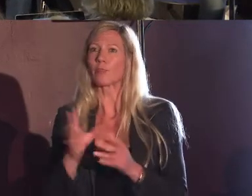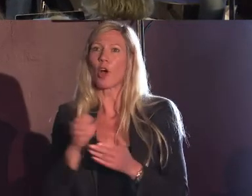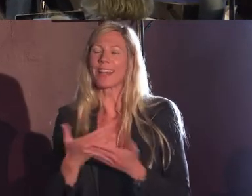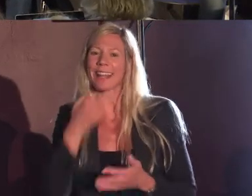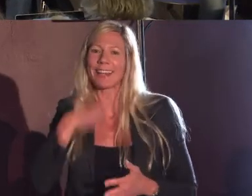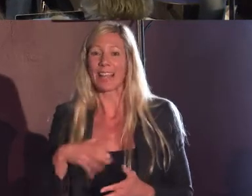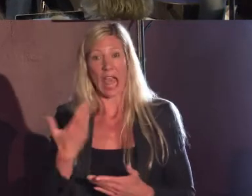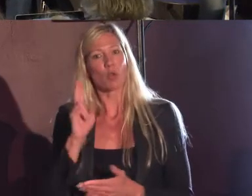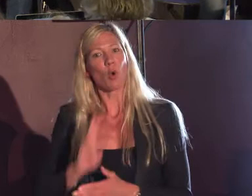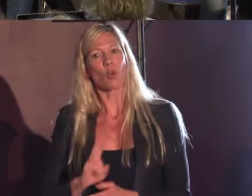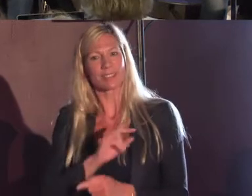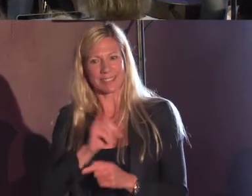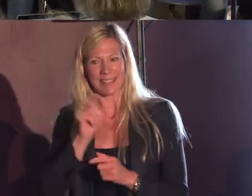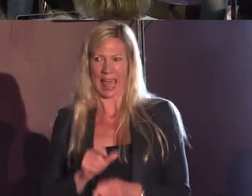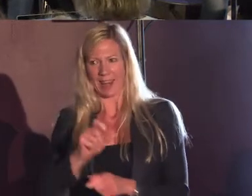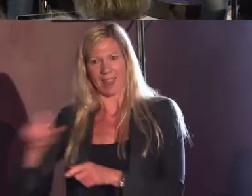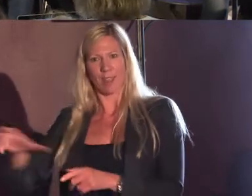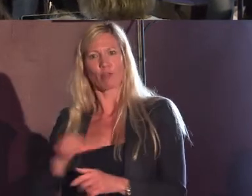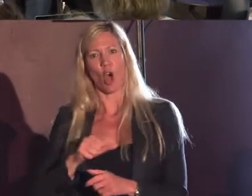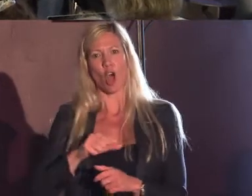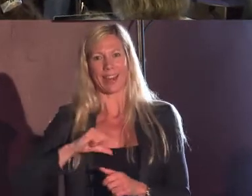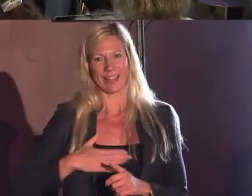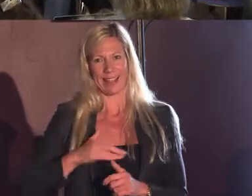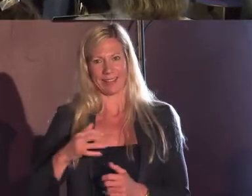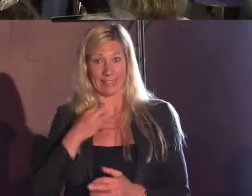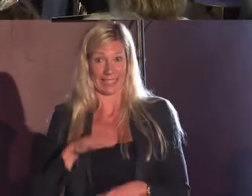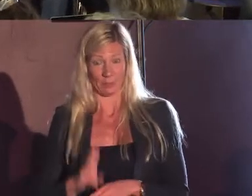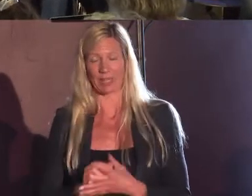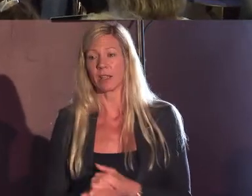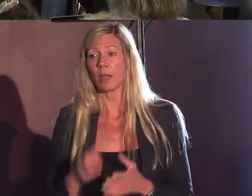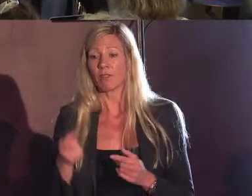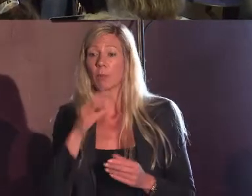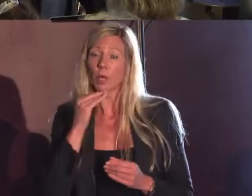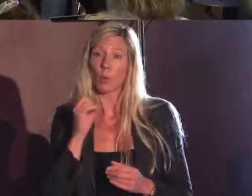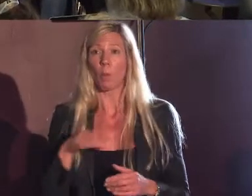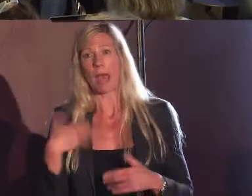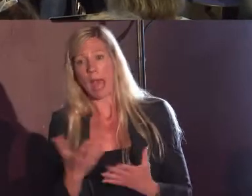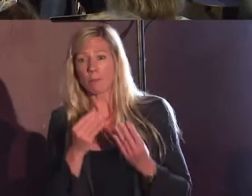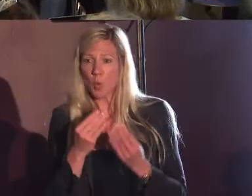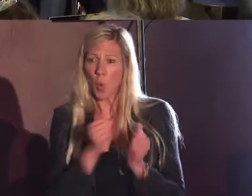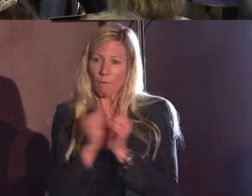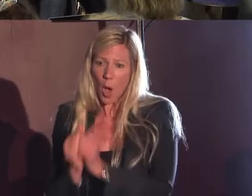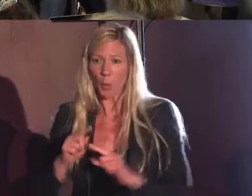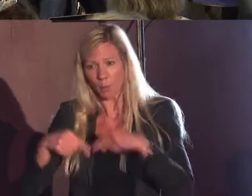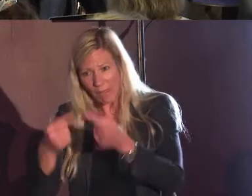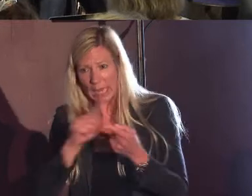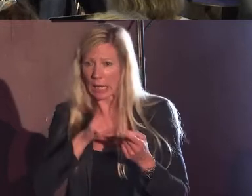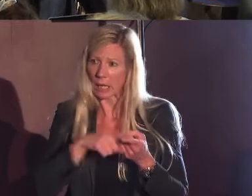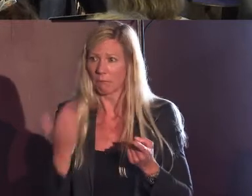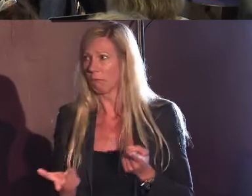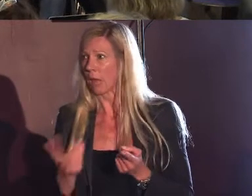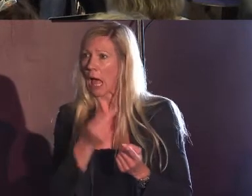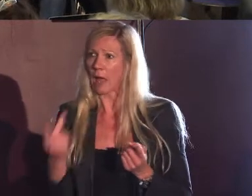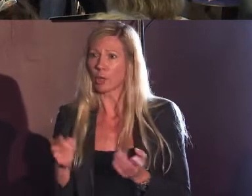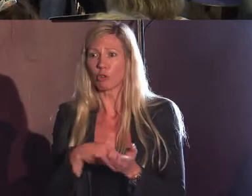konstnärerna själva som bär hela risken. Och vi pratar ju om allting från mjukvaruutveckling till olika typer av